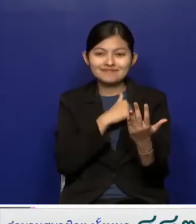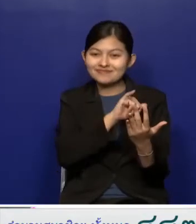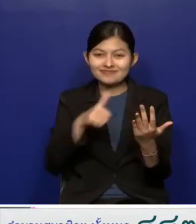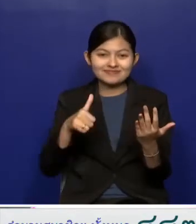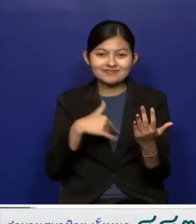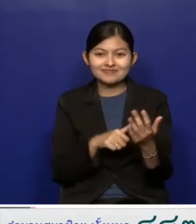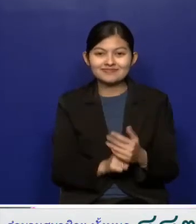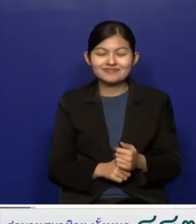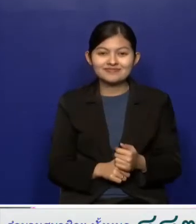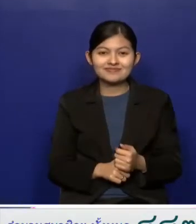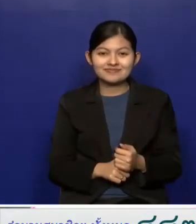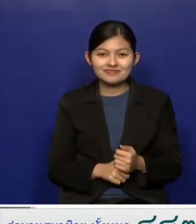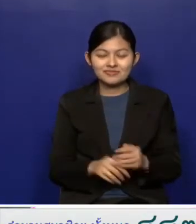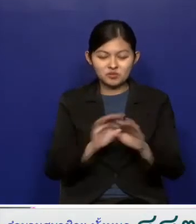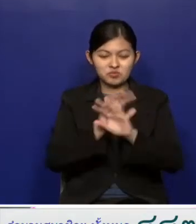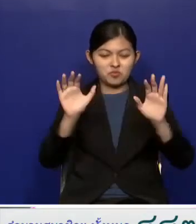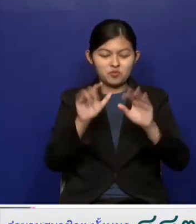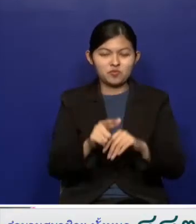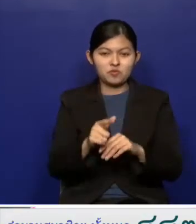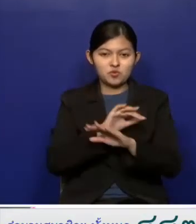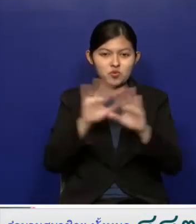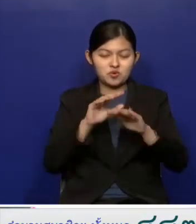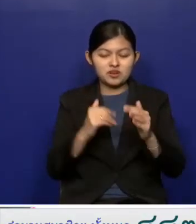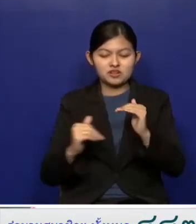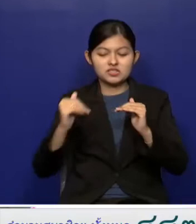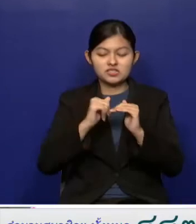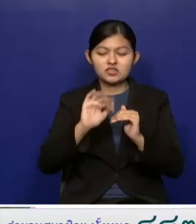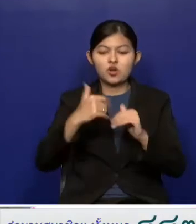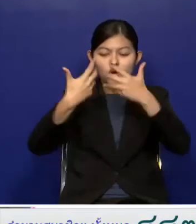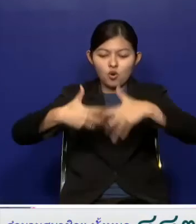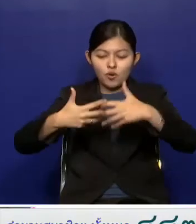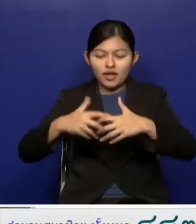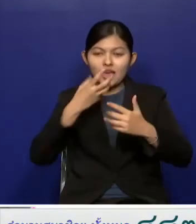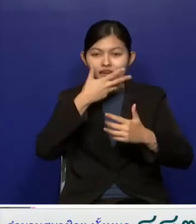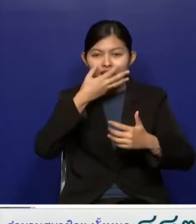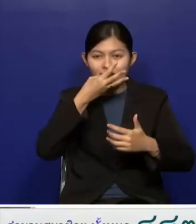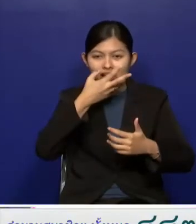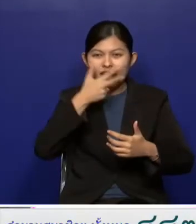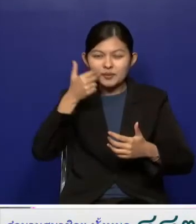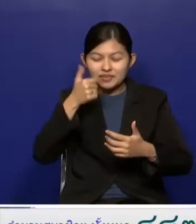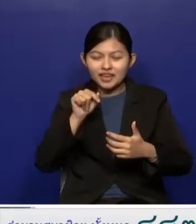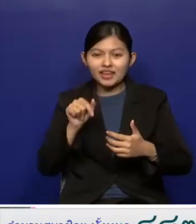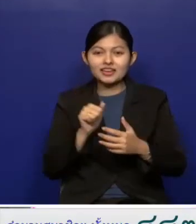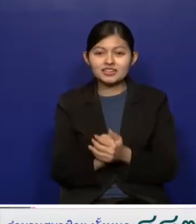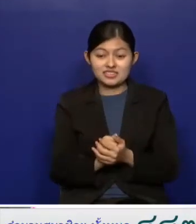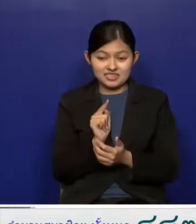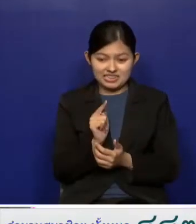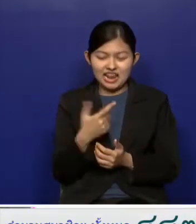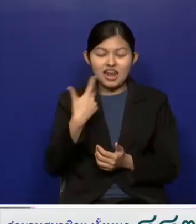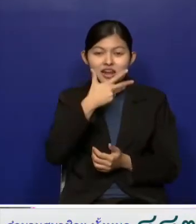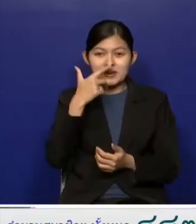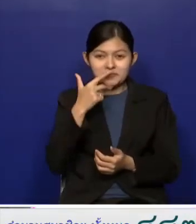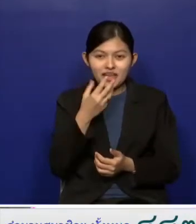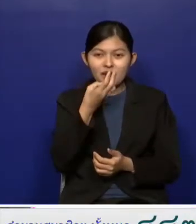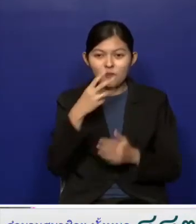ไปยกเลิกโควต้าของโรงงานน้ำตาลที่ผลิตน้ำตาลเดิมทีเดียวโรงงานน้ำตาลแต่ละแห่งจะมีโคว